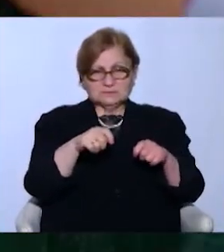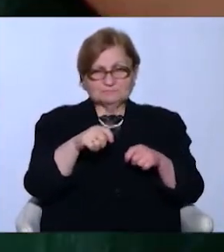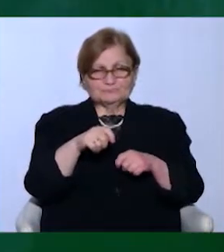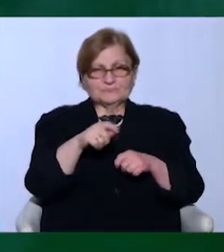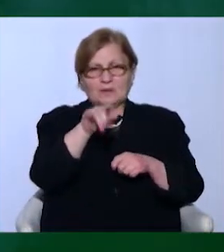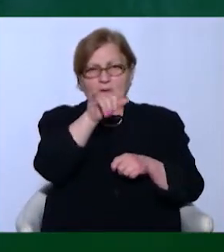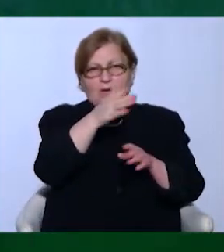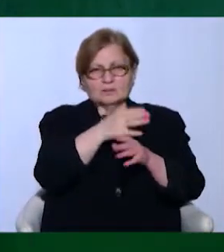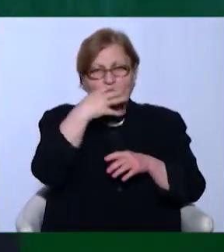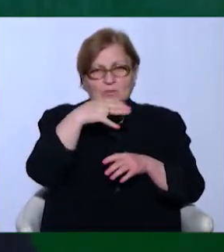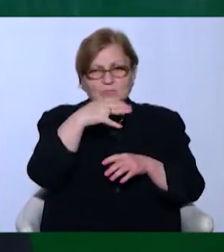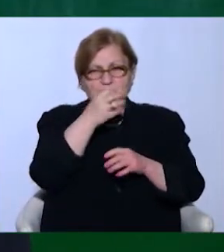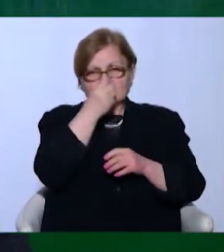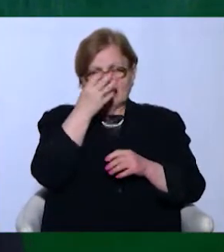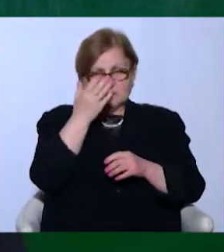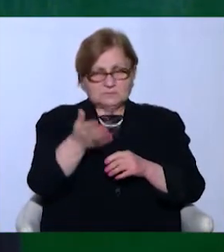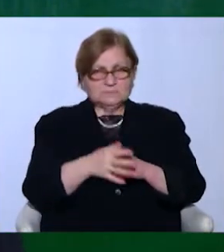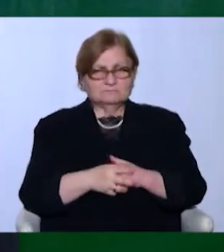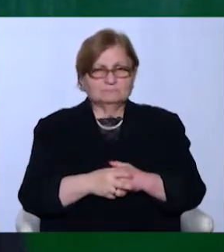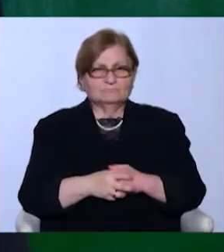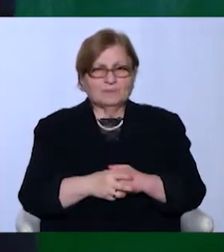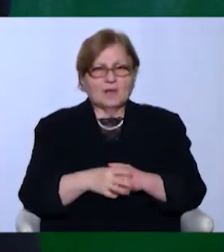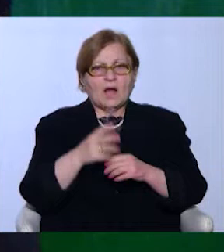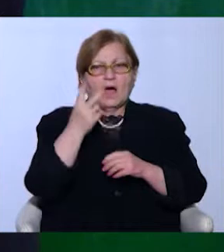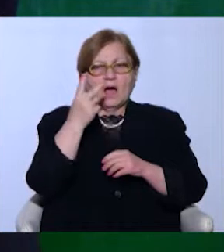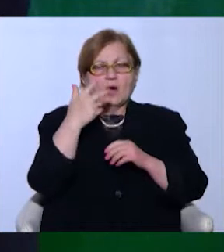და 30 მიხაკი.